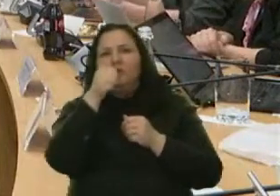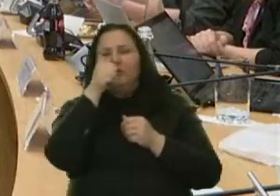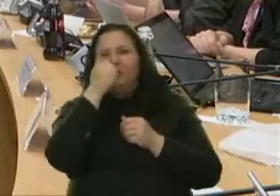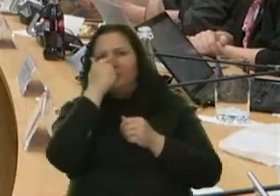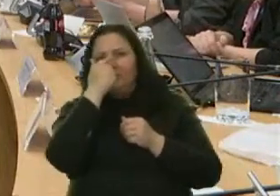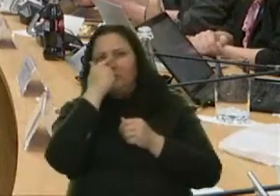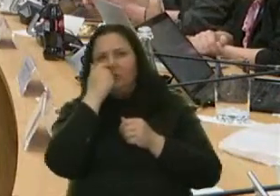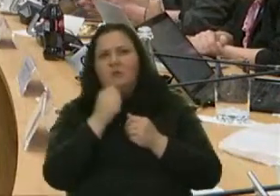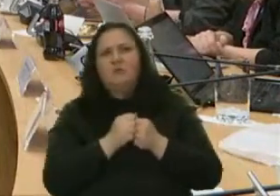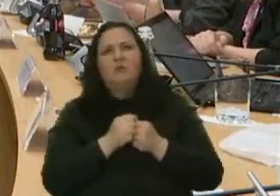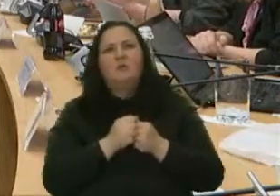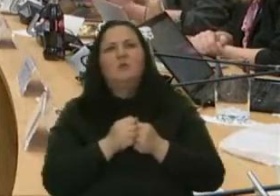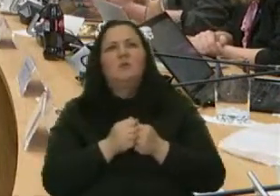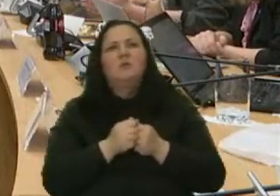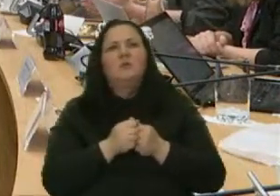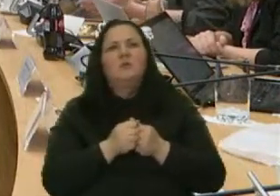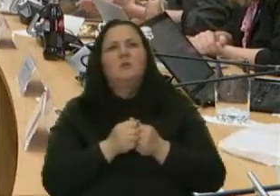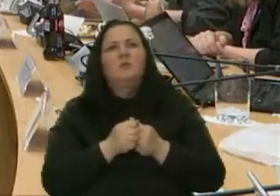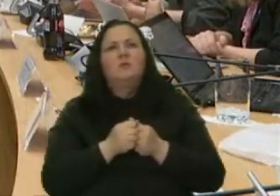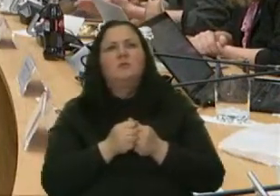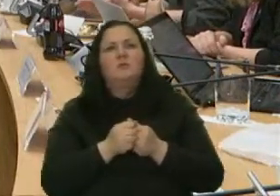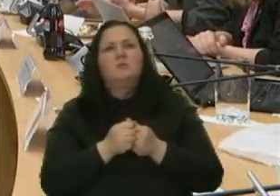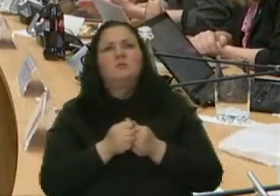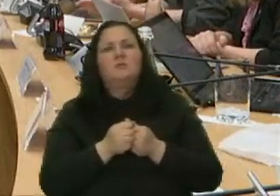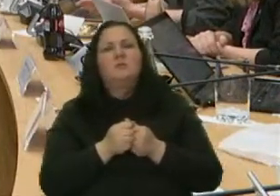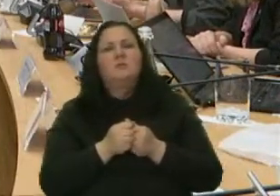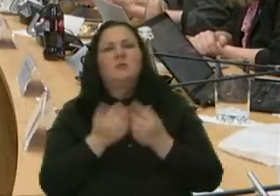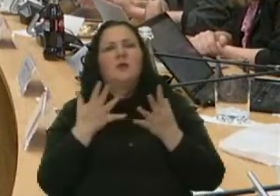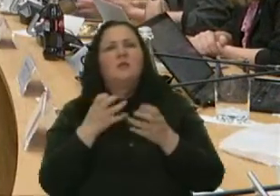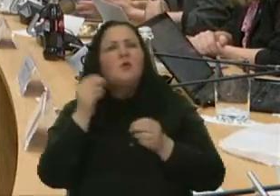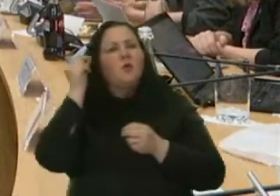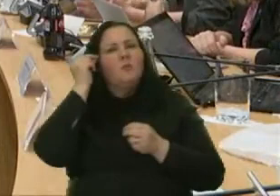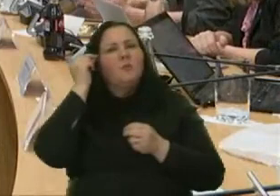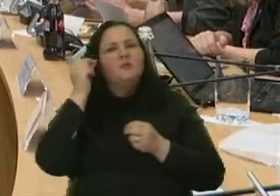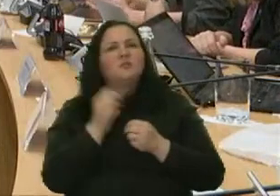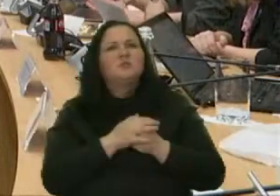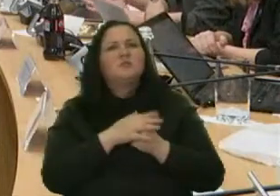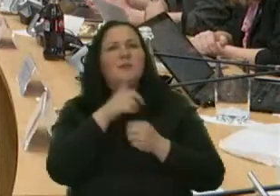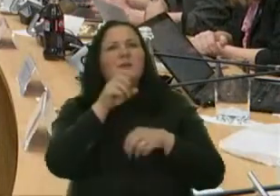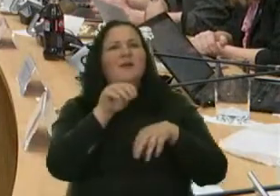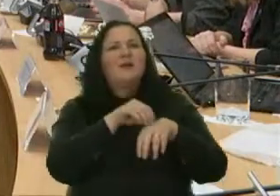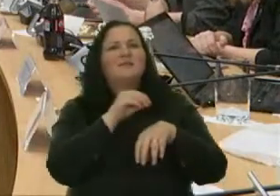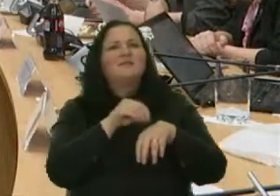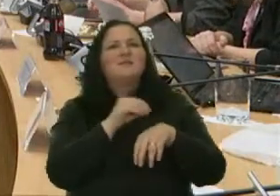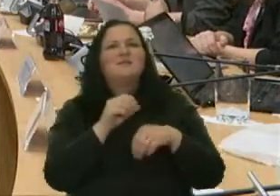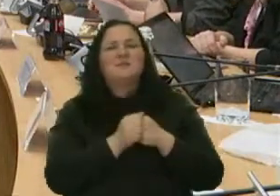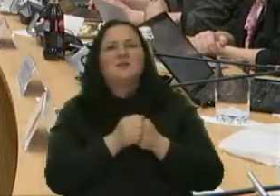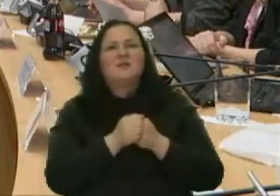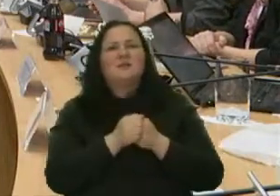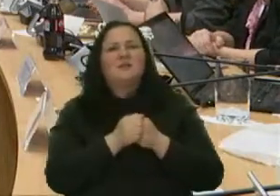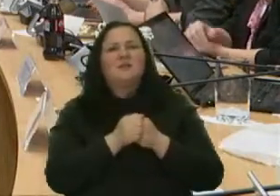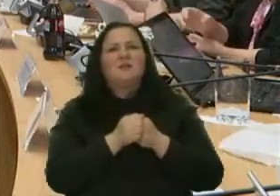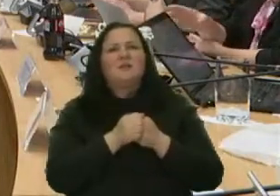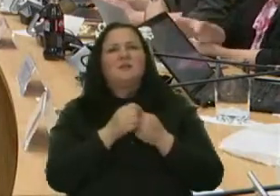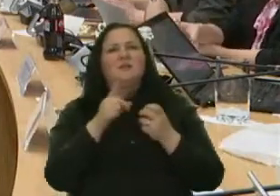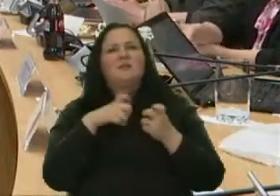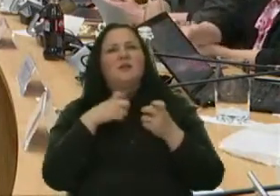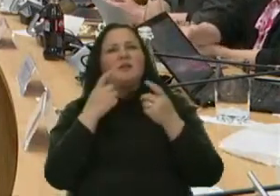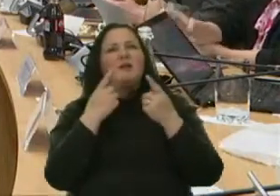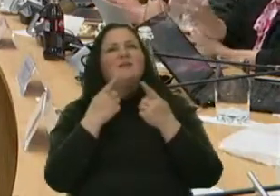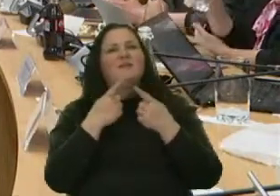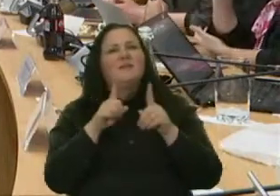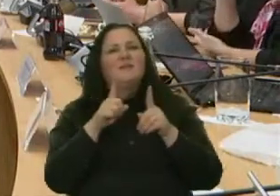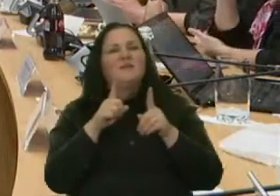președinte de ședință de aia am vrut să iau cuvântul înainte ca de obicei Dar parcă ați simțit o dar lai divers o să mi iau